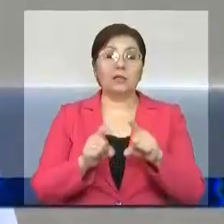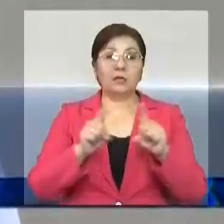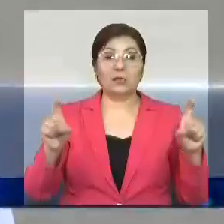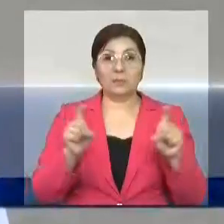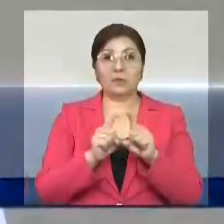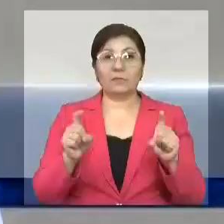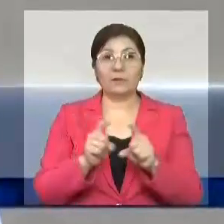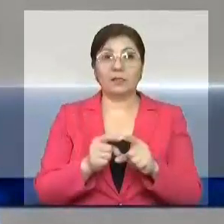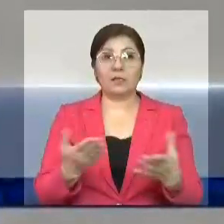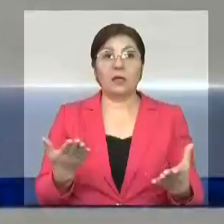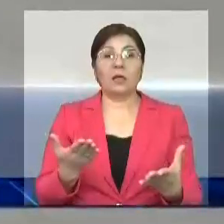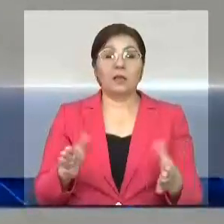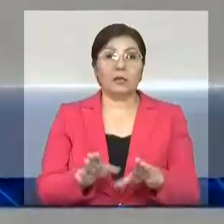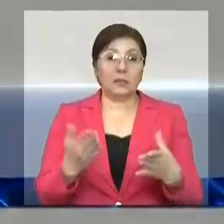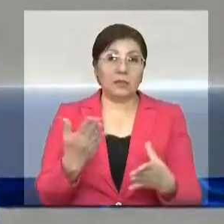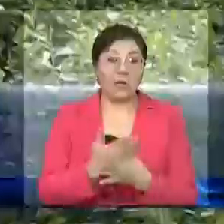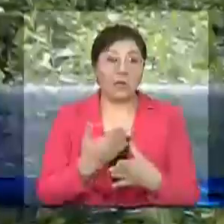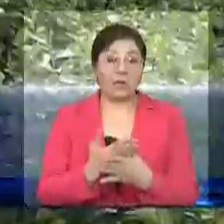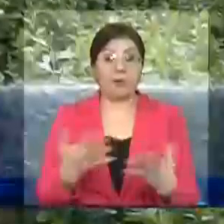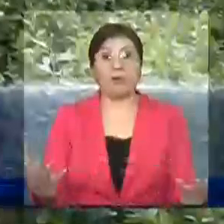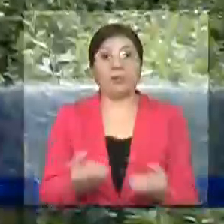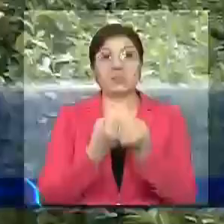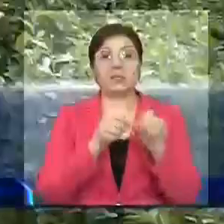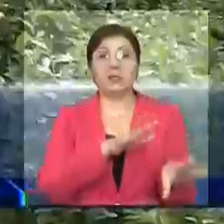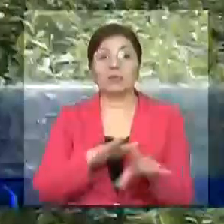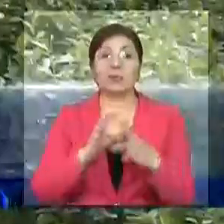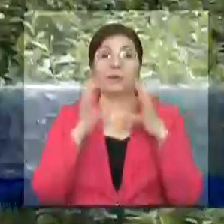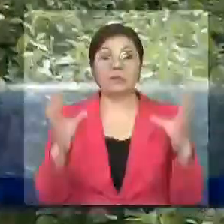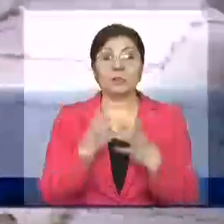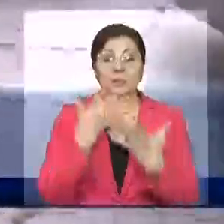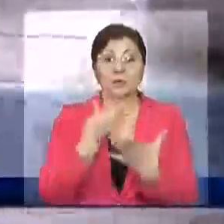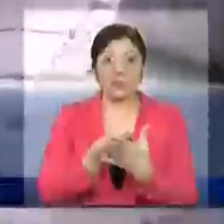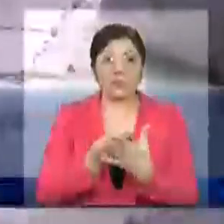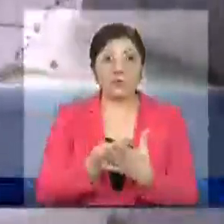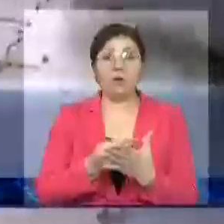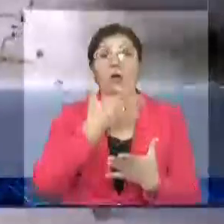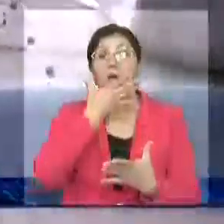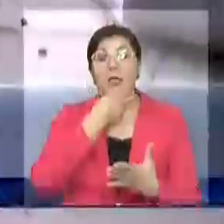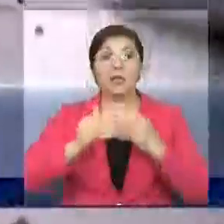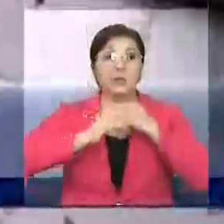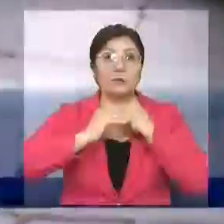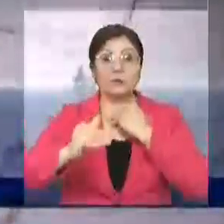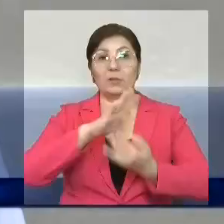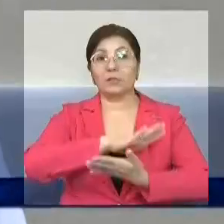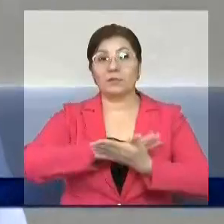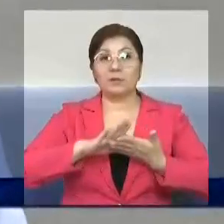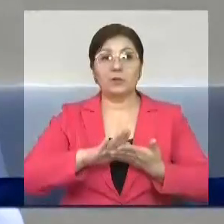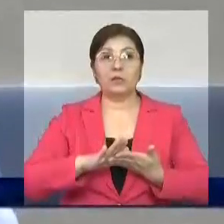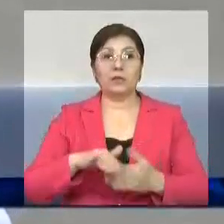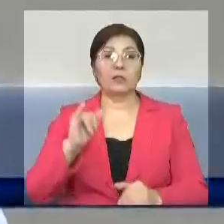коллективов, также поддержать данную акцию и сохранять свою территорию в чистоте. Субботник у